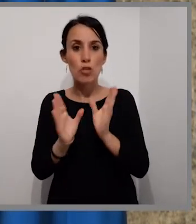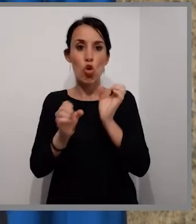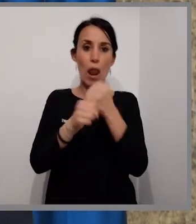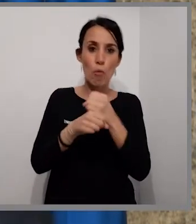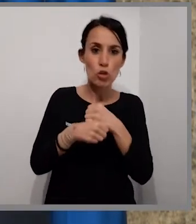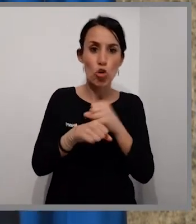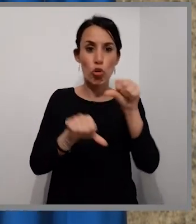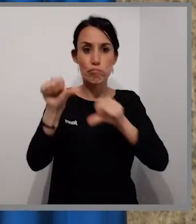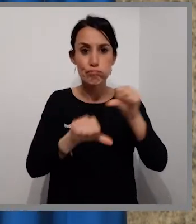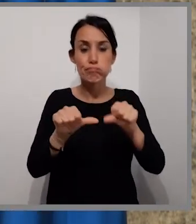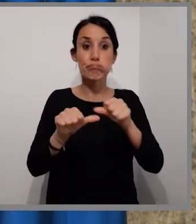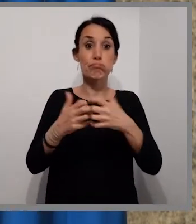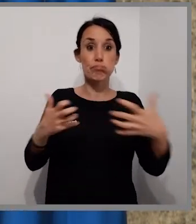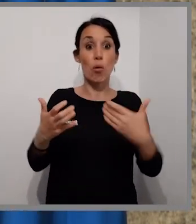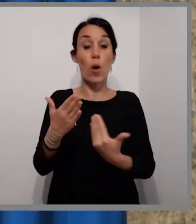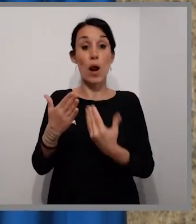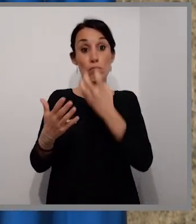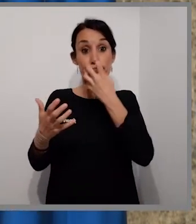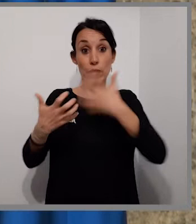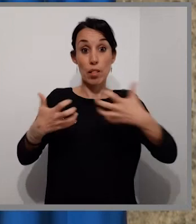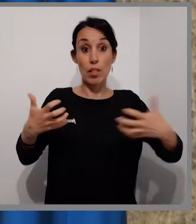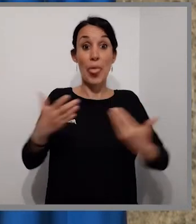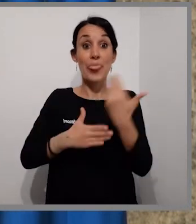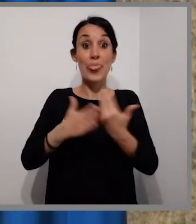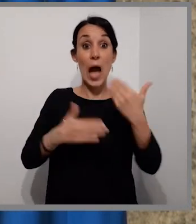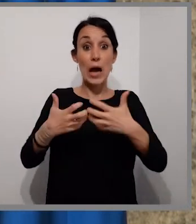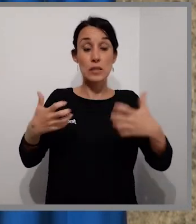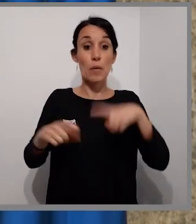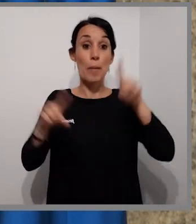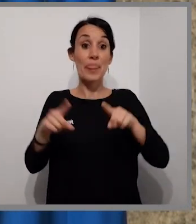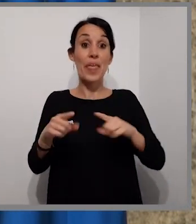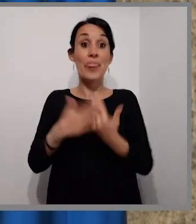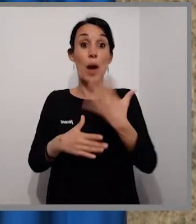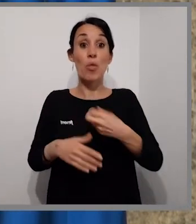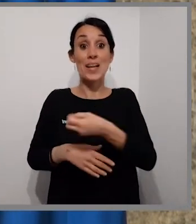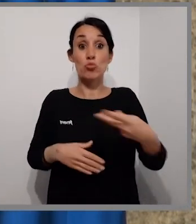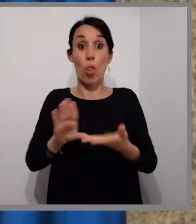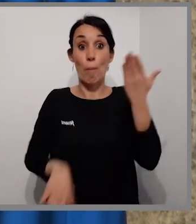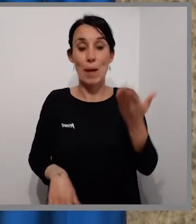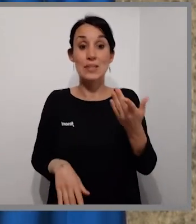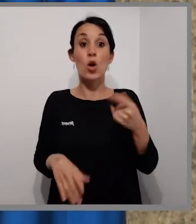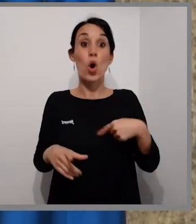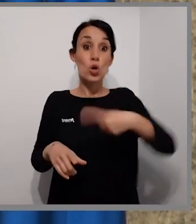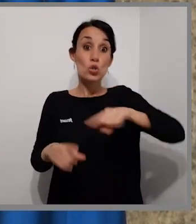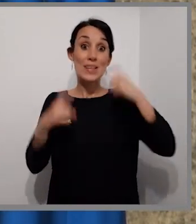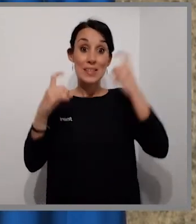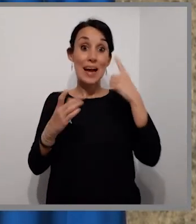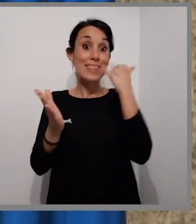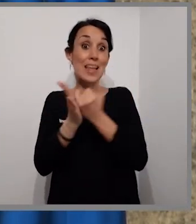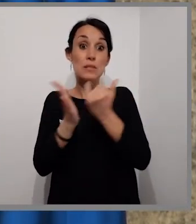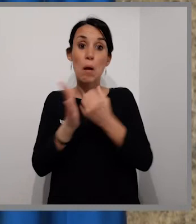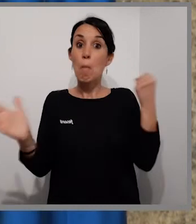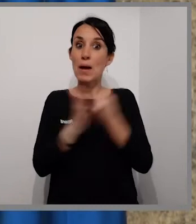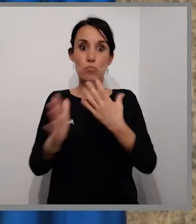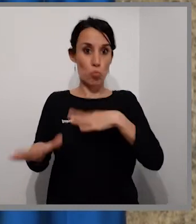tractament des dels laboratoris. I depèn, per tant, dels dies doncs hi ha més resultats uns altres. La nostra posició és intentar fer tots els